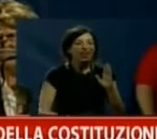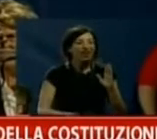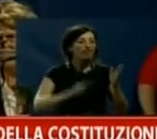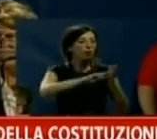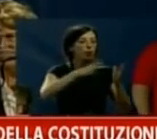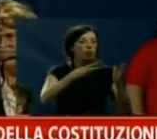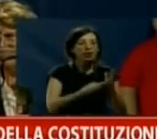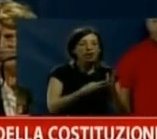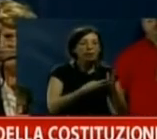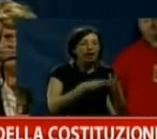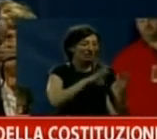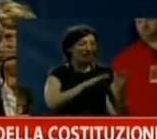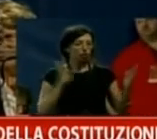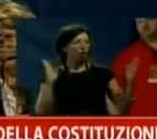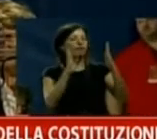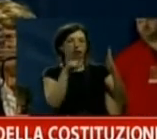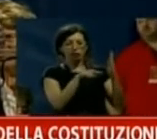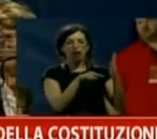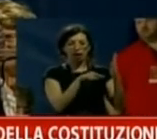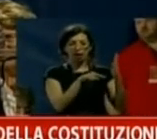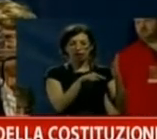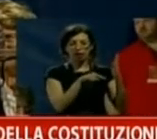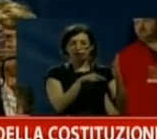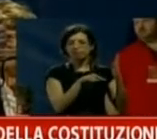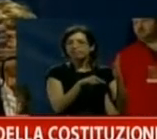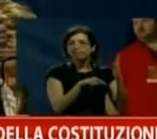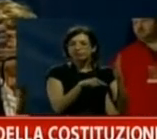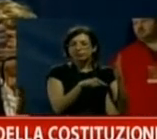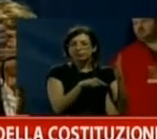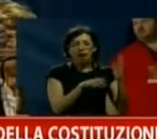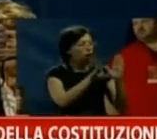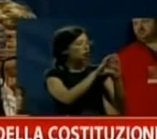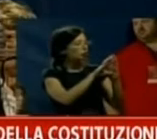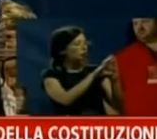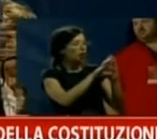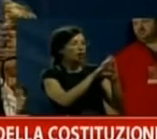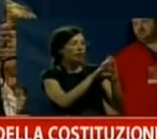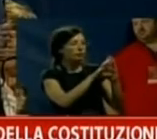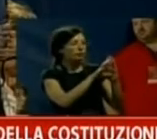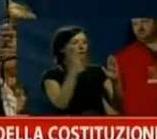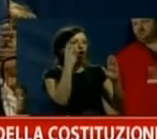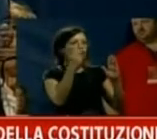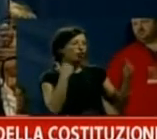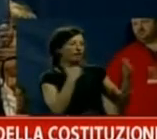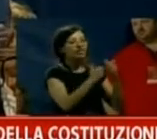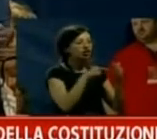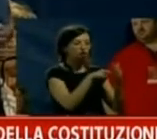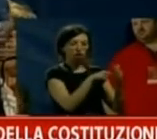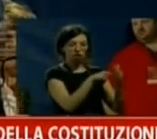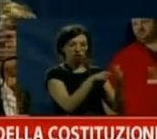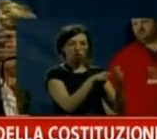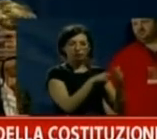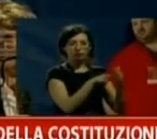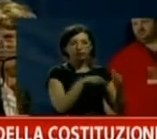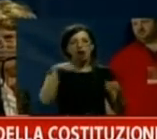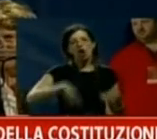vicino, dunque, è l'orizzonte che ci indica la Costituzione. Comincia un lavoro difficile.